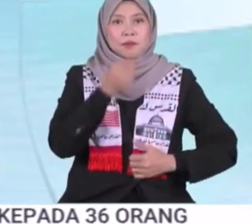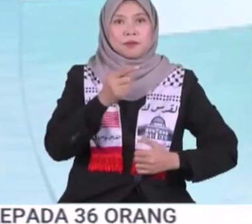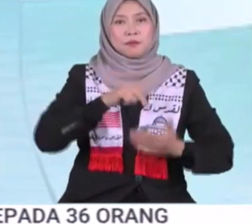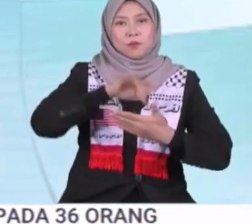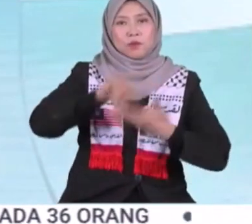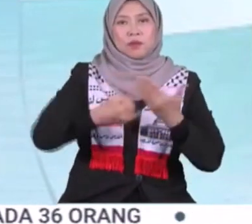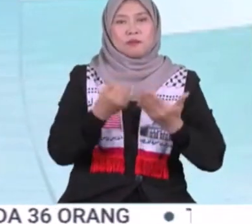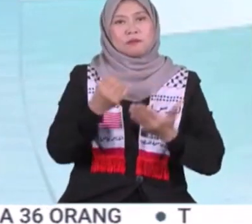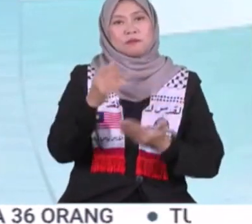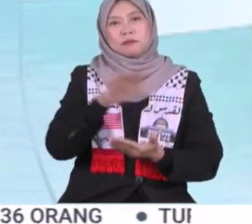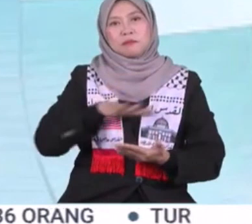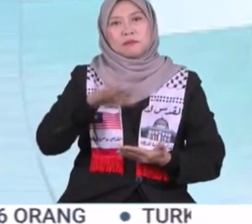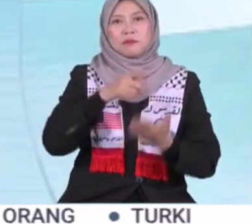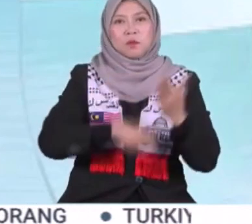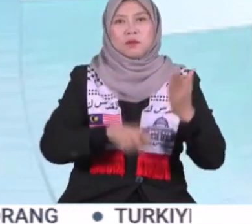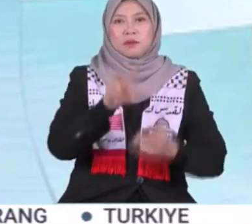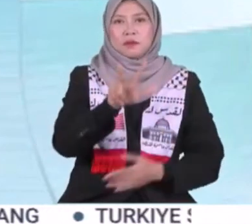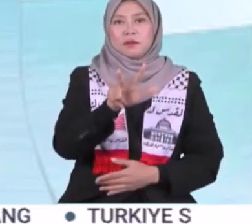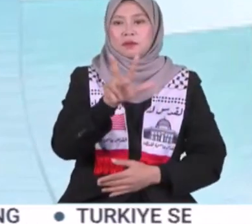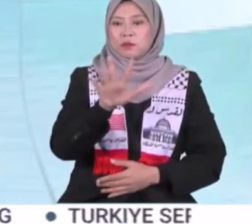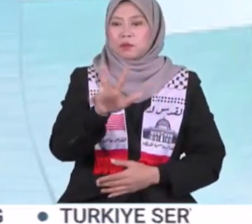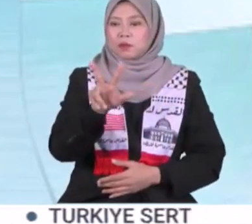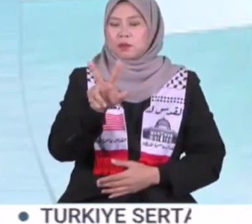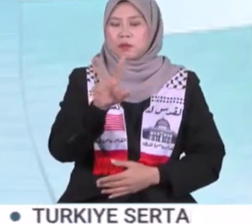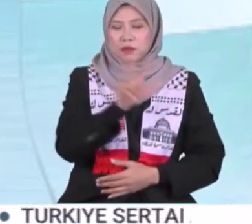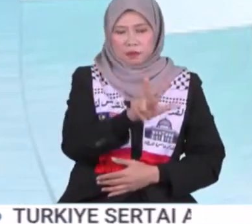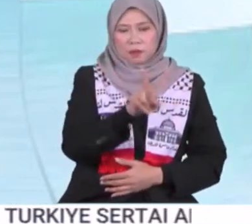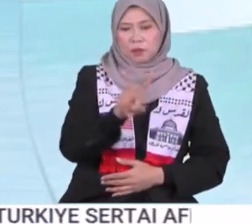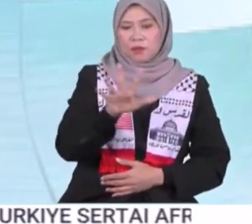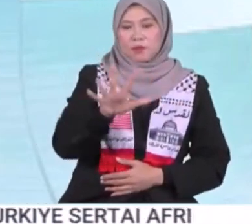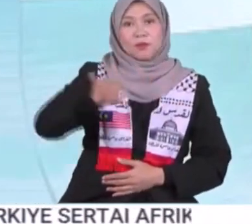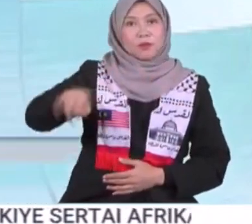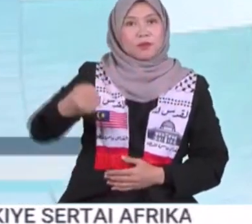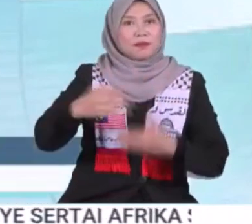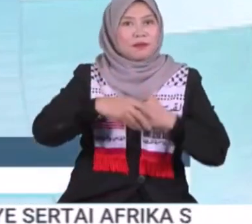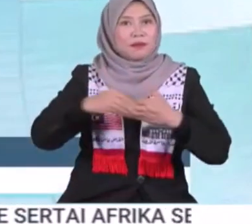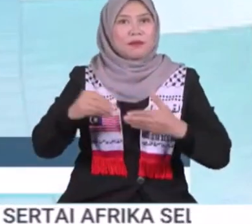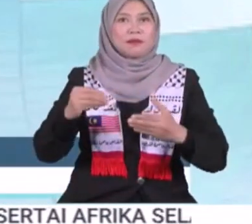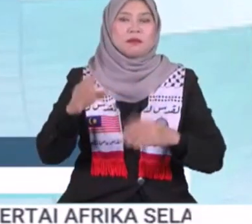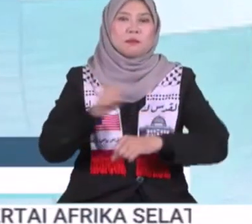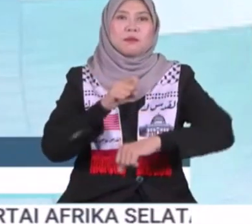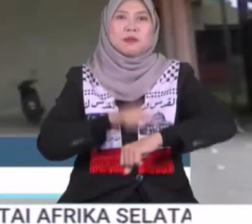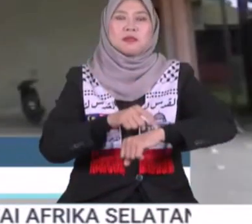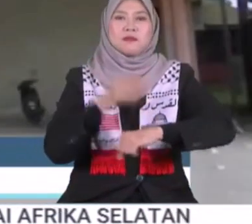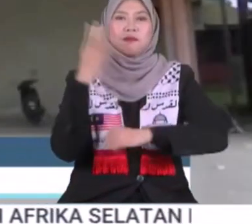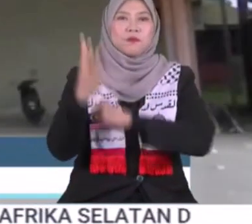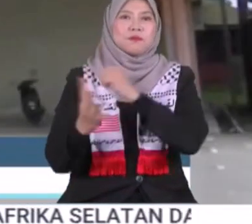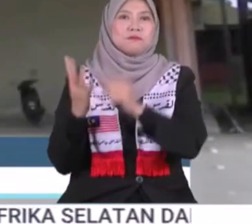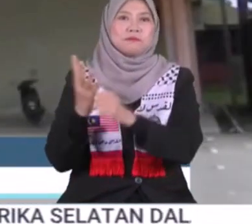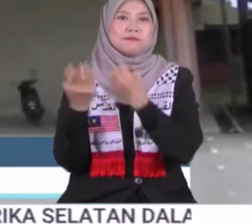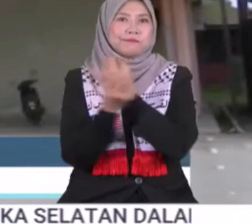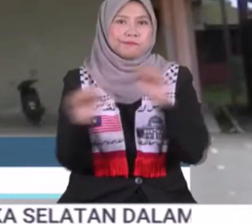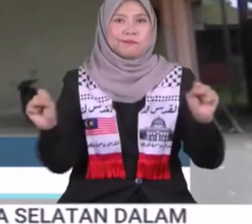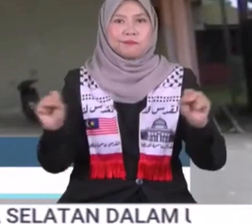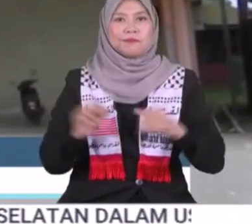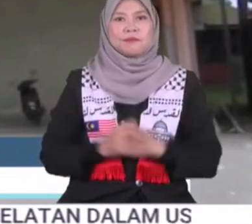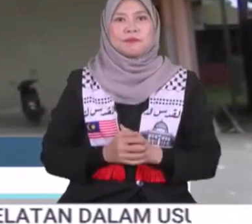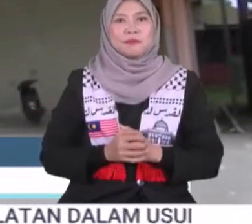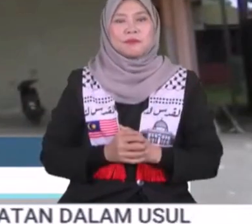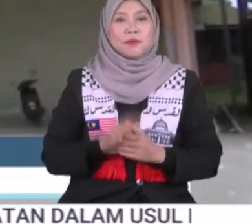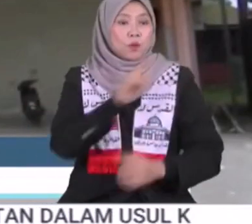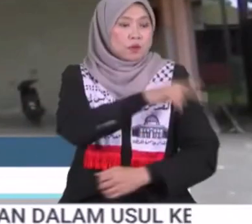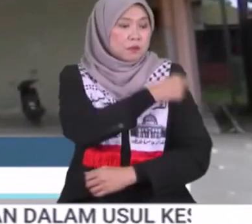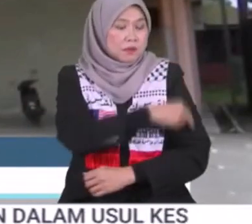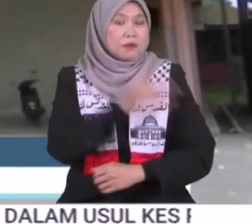menelan kos RM325 juta itu mengambil tempoh 4 tahun untuk siap sepenuhnya. Apabila siap